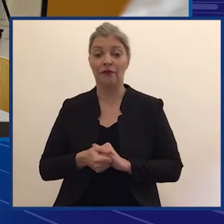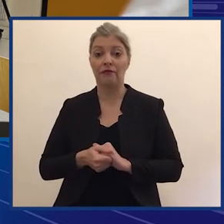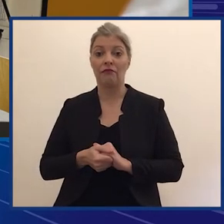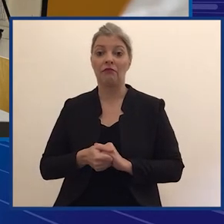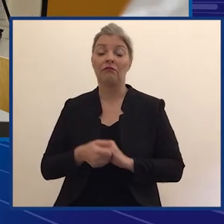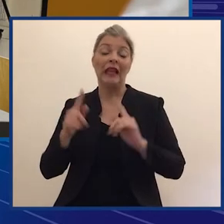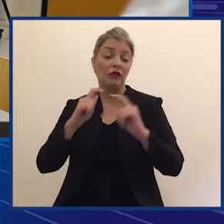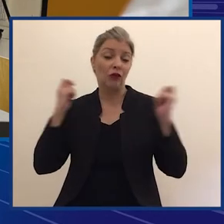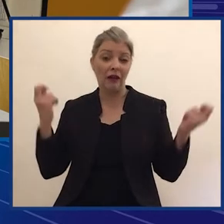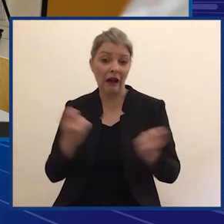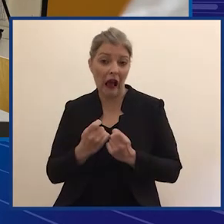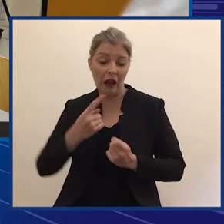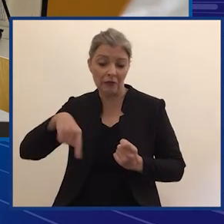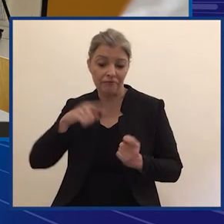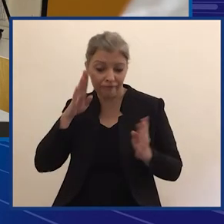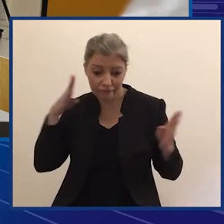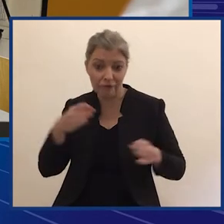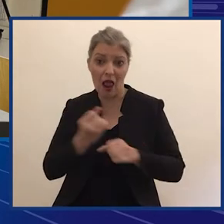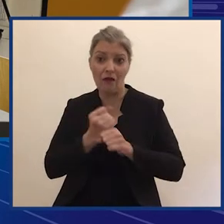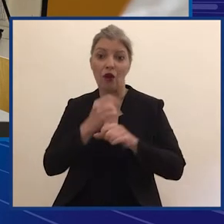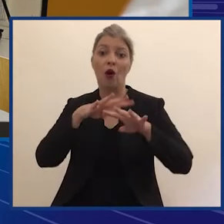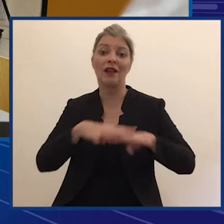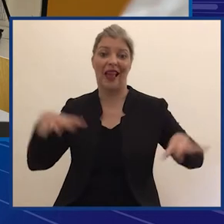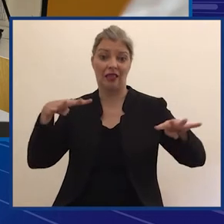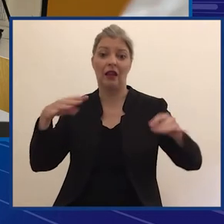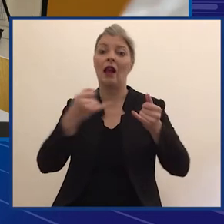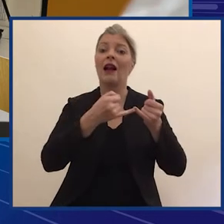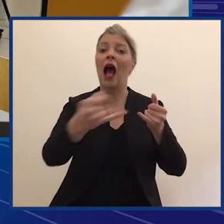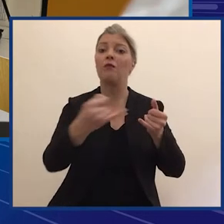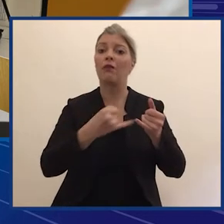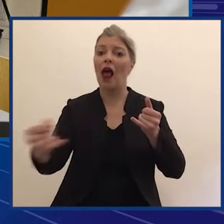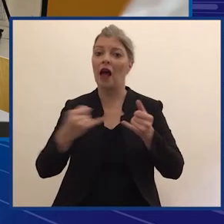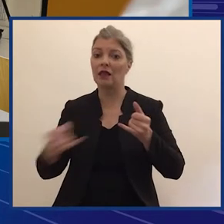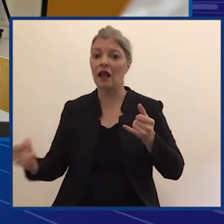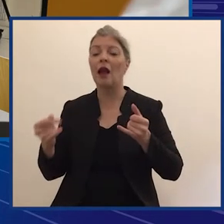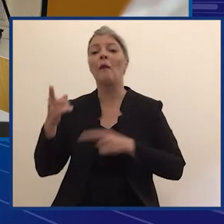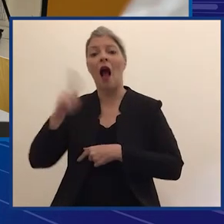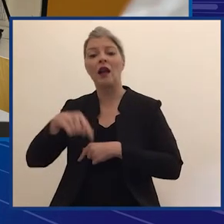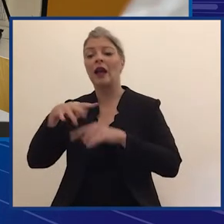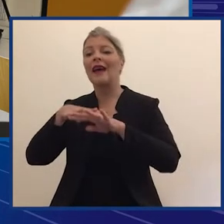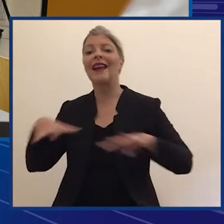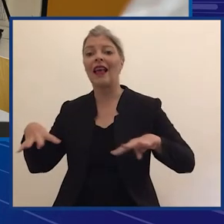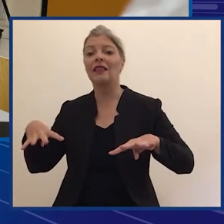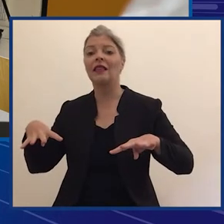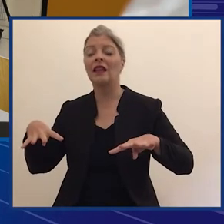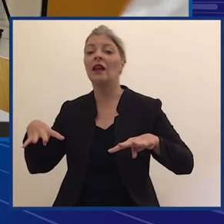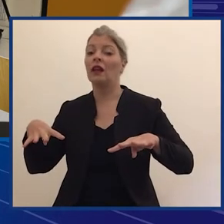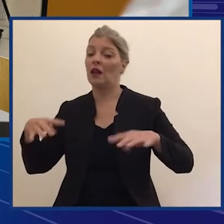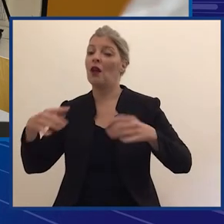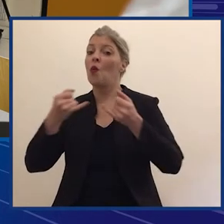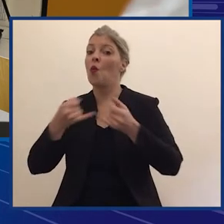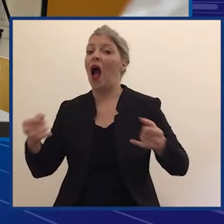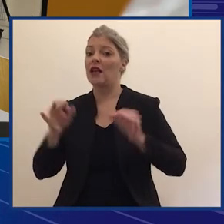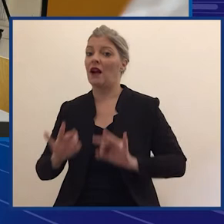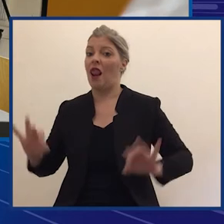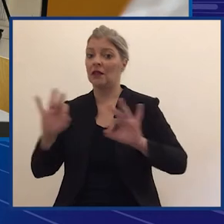Più in generale ci occupiamo di reti cablate, di reti wireless. Stiamo contribuendo, anzi abbiamo contribuito